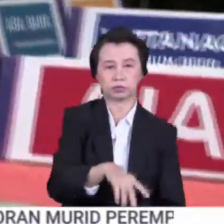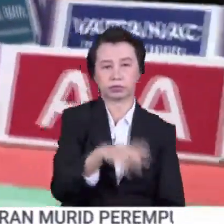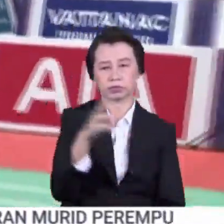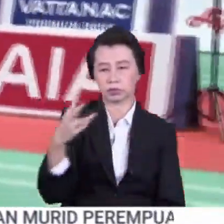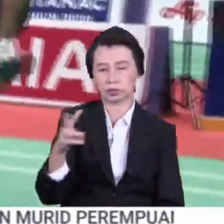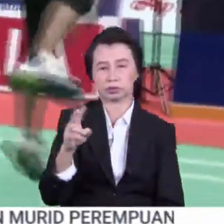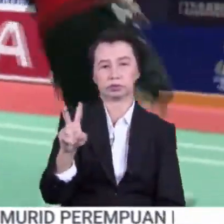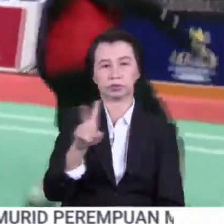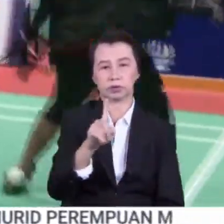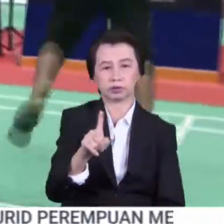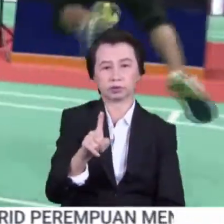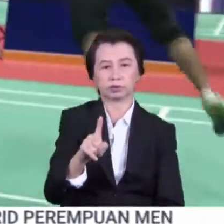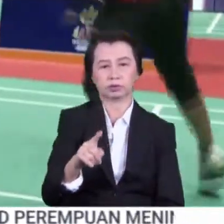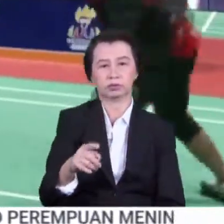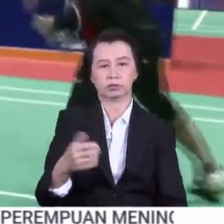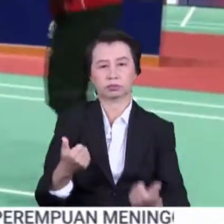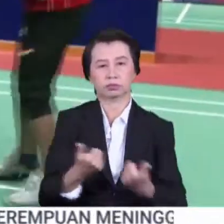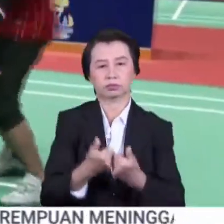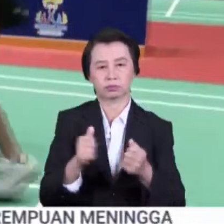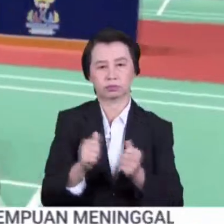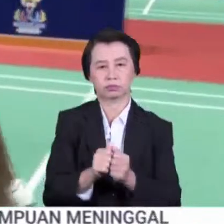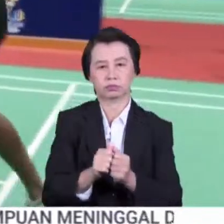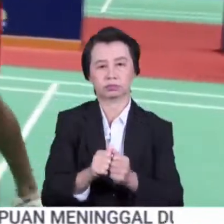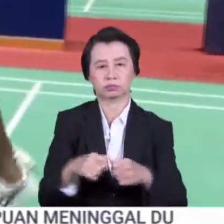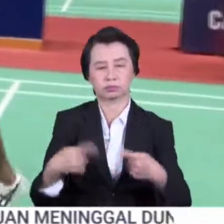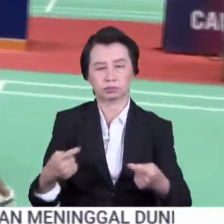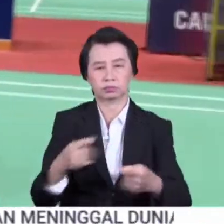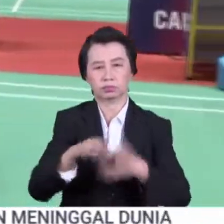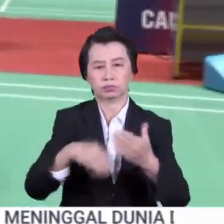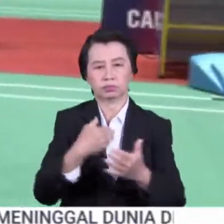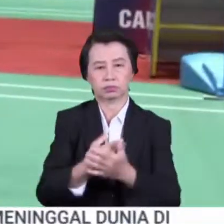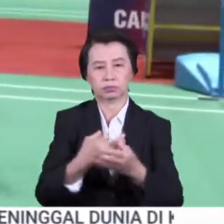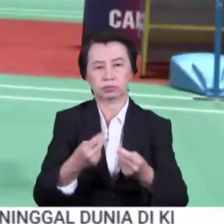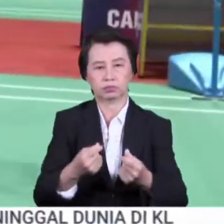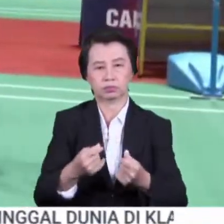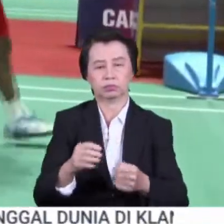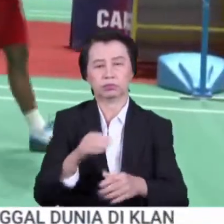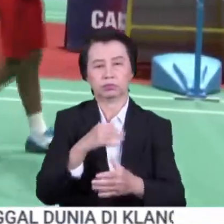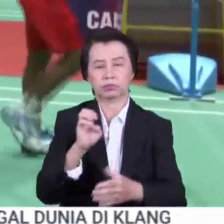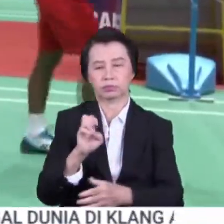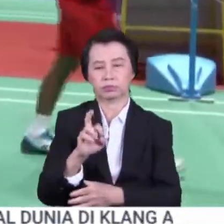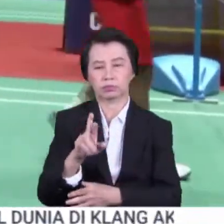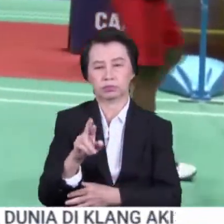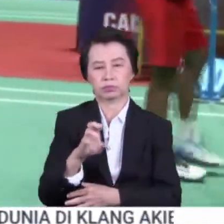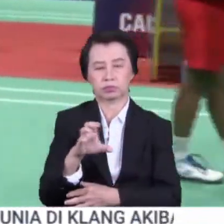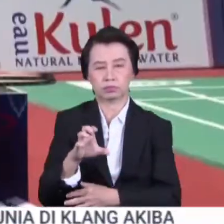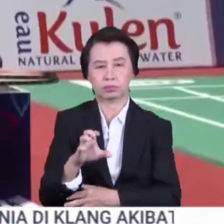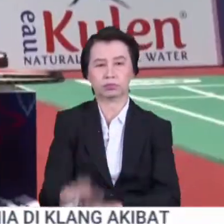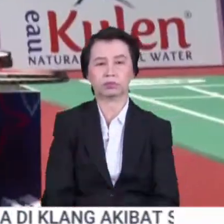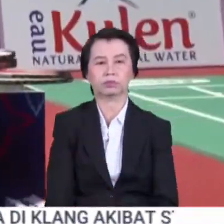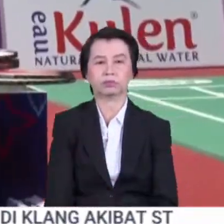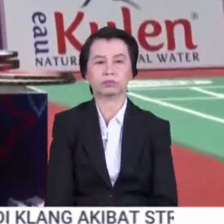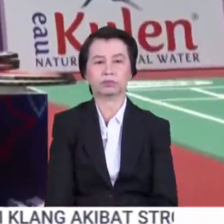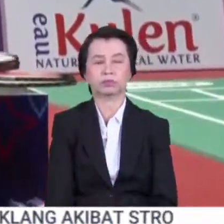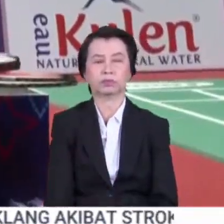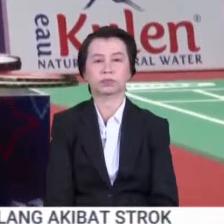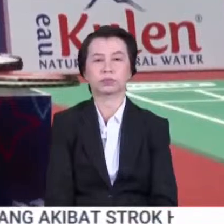21-13, 16-21, 16-21 menentang Pramudya Kusumo Wardana Yarimia Eric Yochi Rambitan.